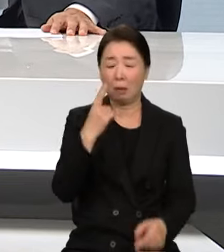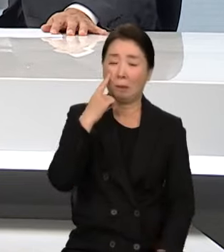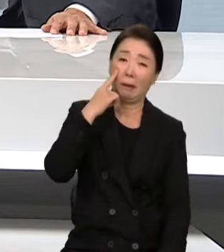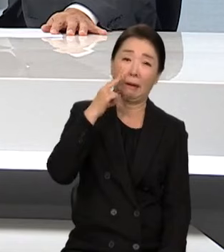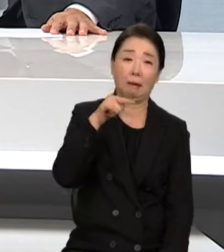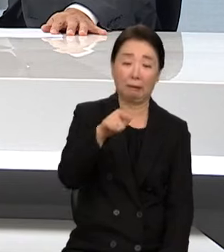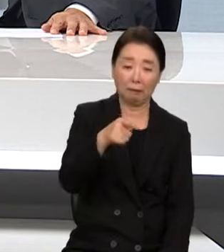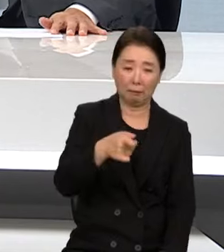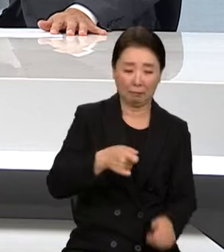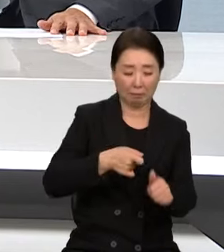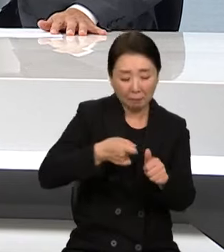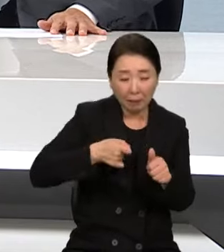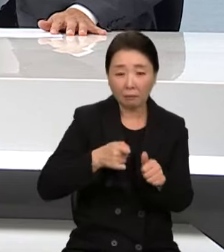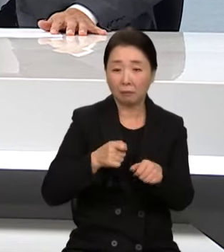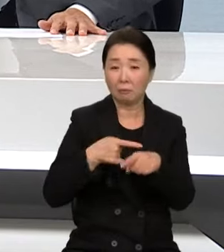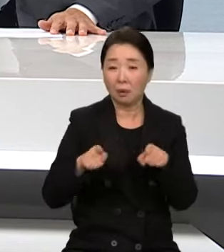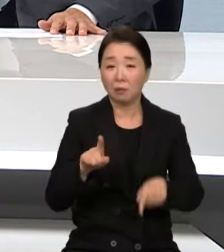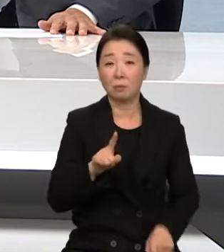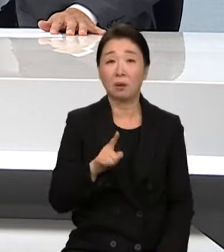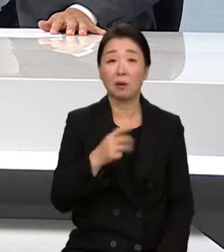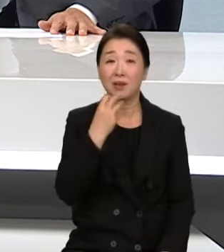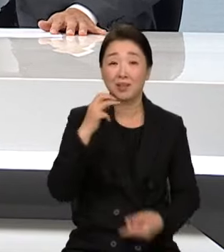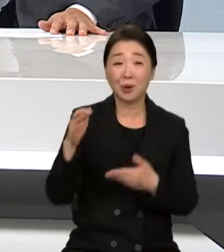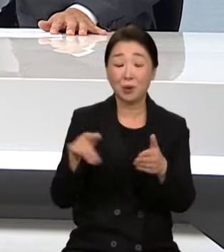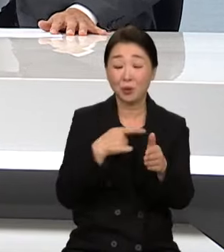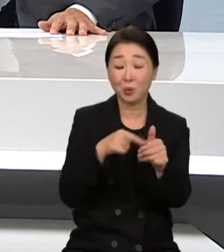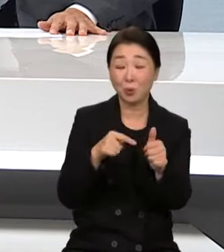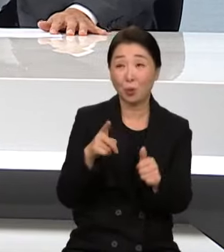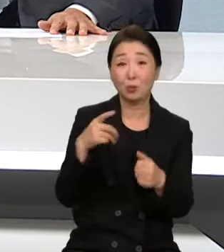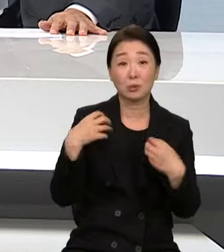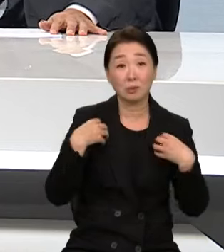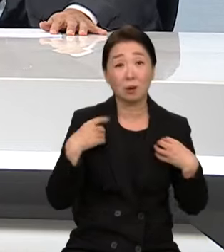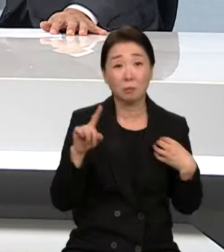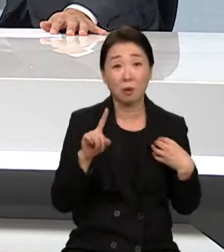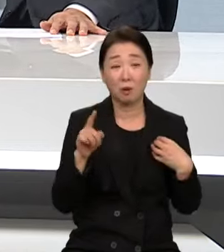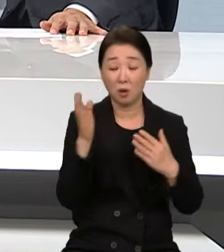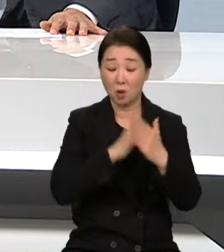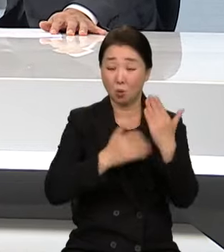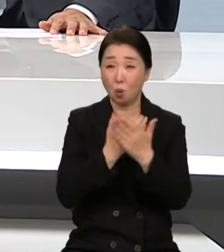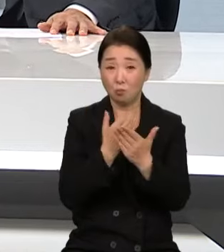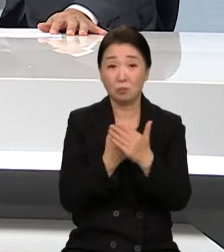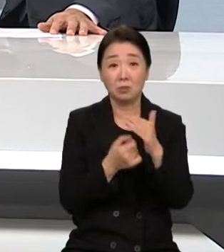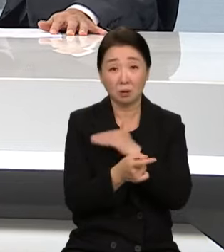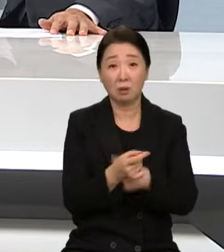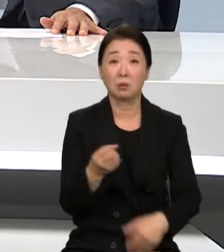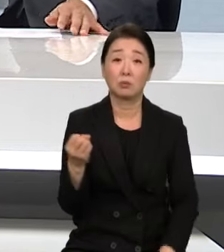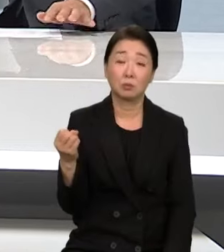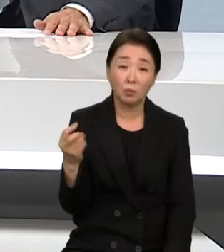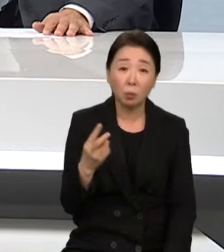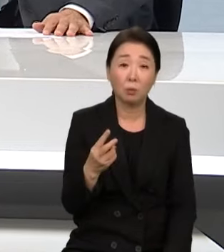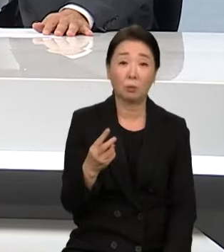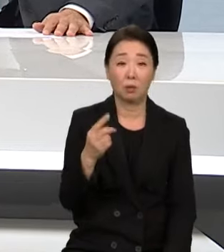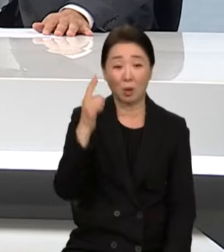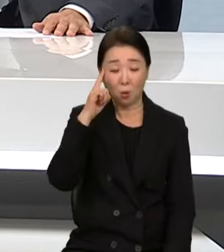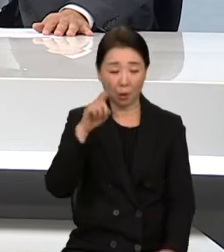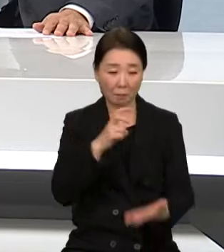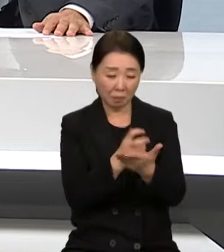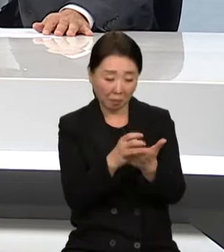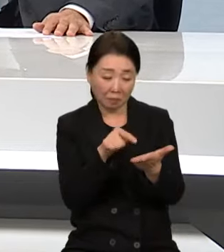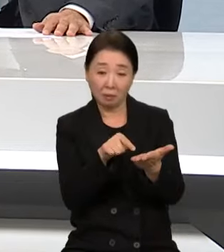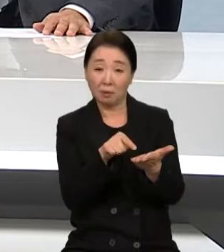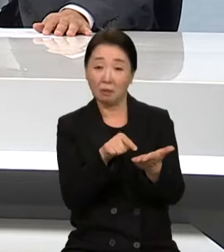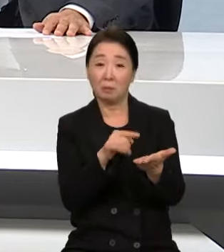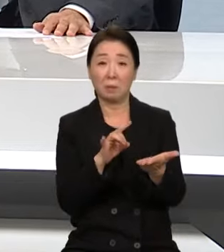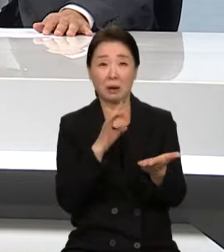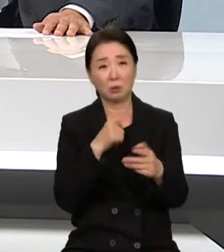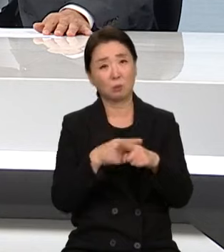잣대를 대는게 경기도 교육청이 공문서 몇 개나 어떤 그런 그 자침 그 지침들 가지고